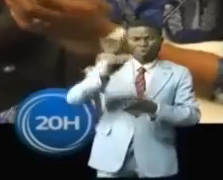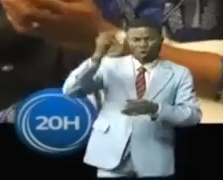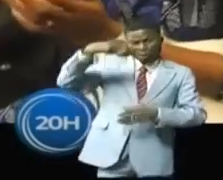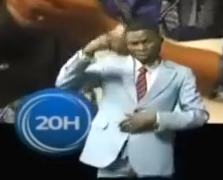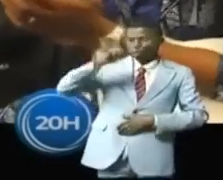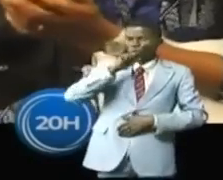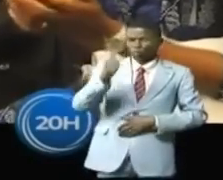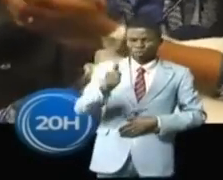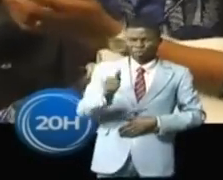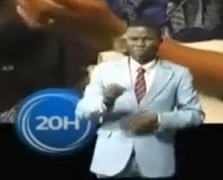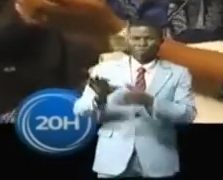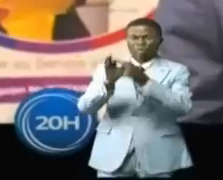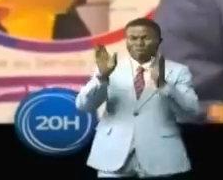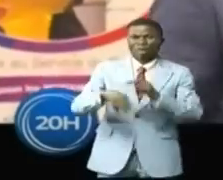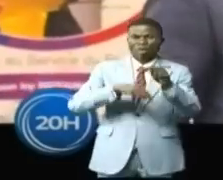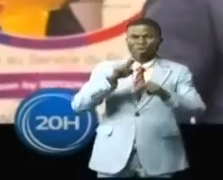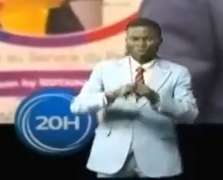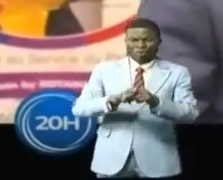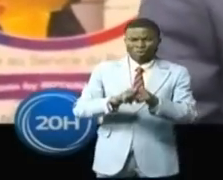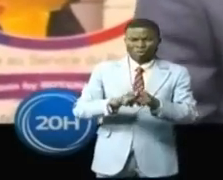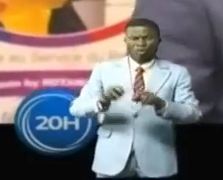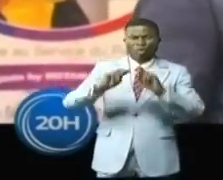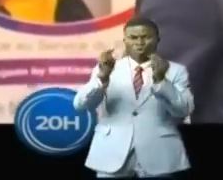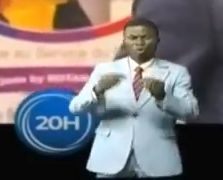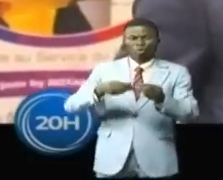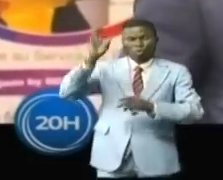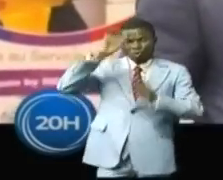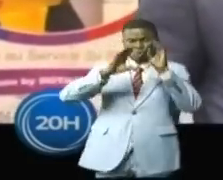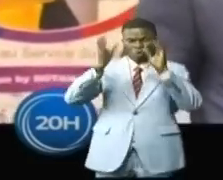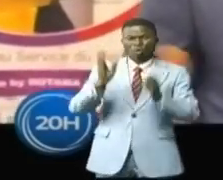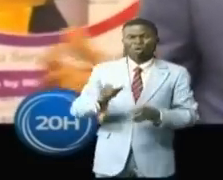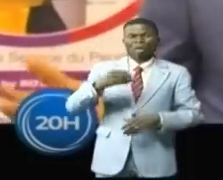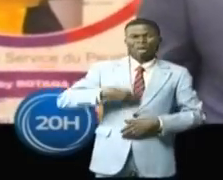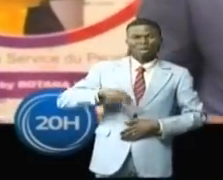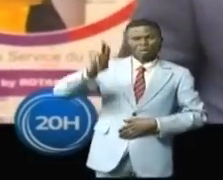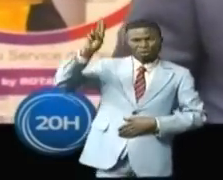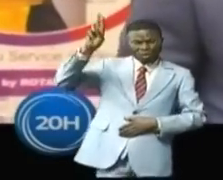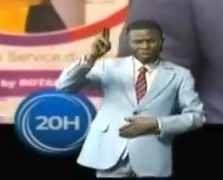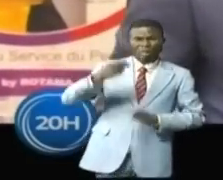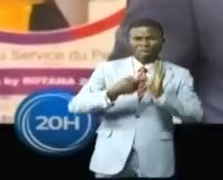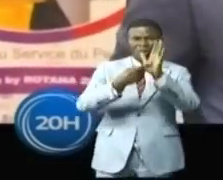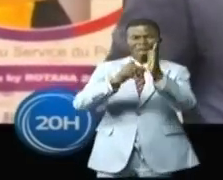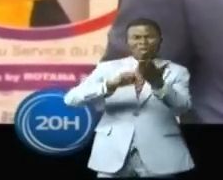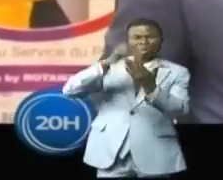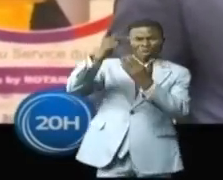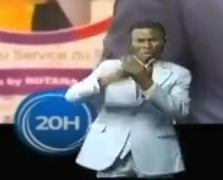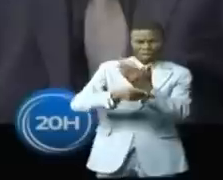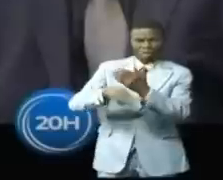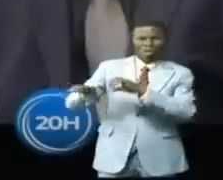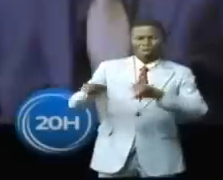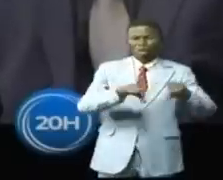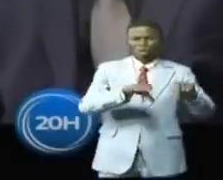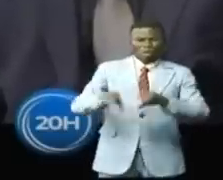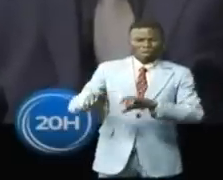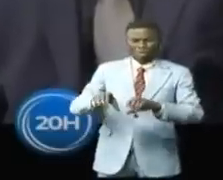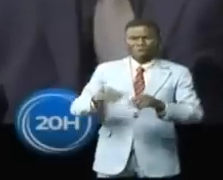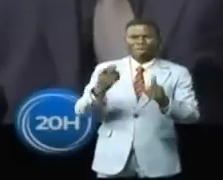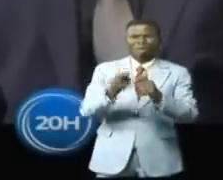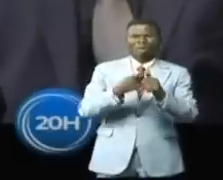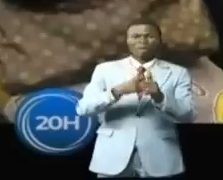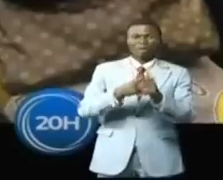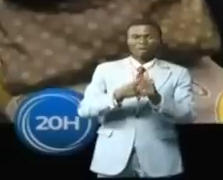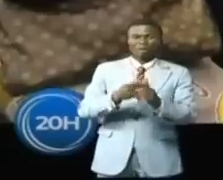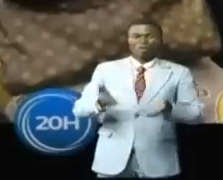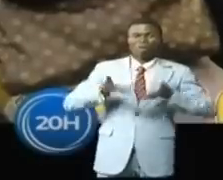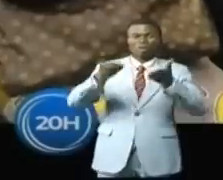Le coordonnateur national des corps de l'élite scientifique de l'IDPS a présenté les projets de sa structure, entre autres la